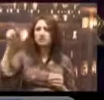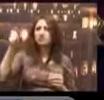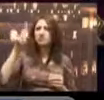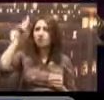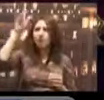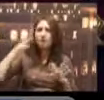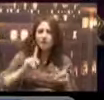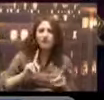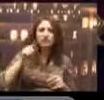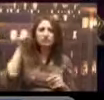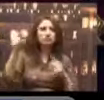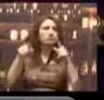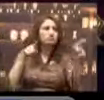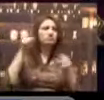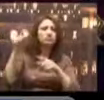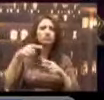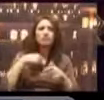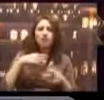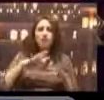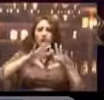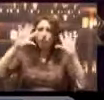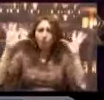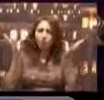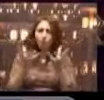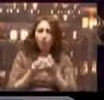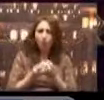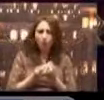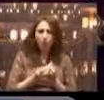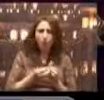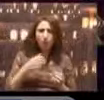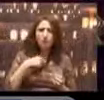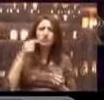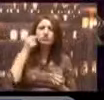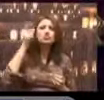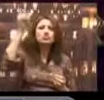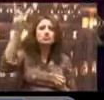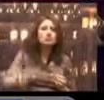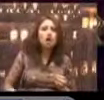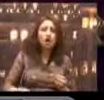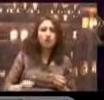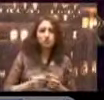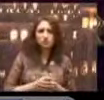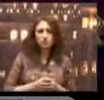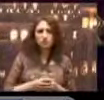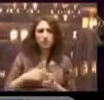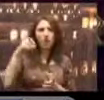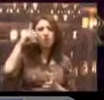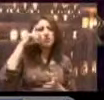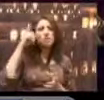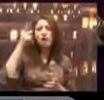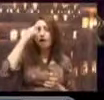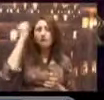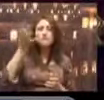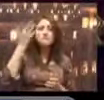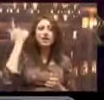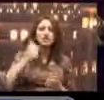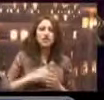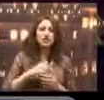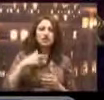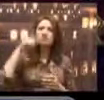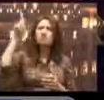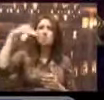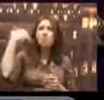العلاني، الفرق بين اني اسيب كل الكلام ده واقعد اتكلم على شخص مثلا حسني مبارك، ده كان ده ابن مش حتى